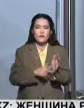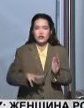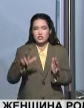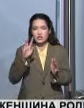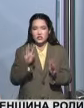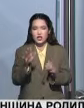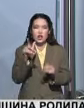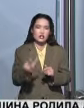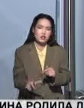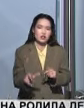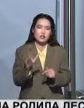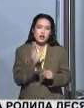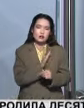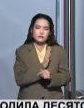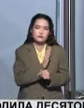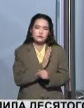4804 человек